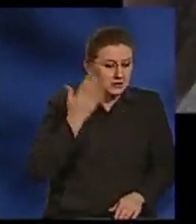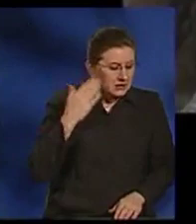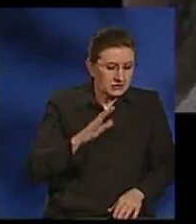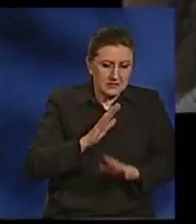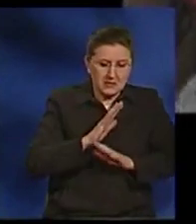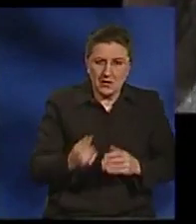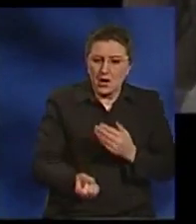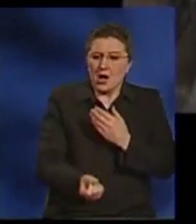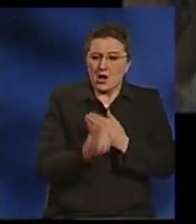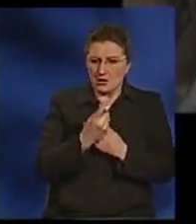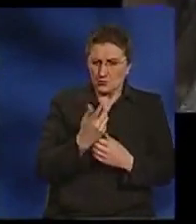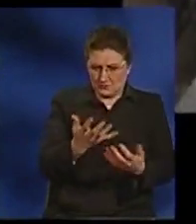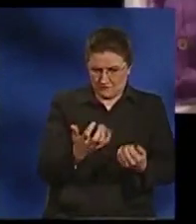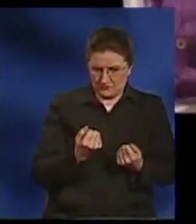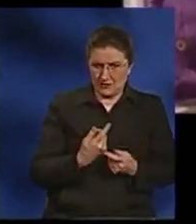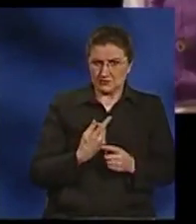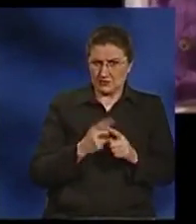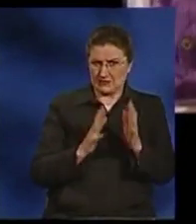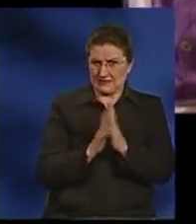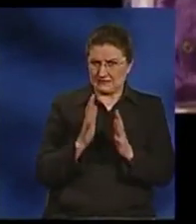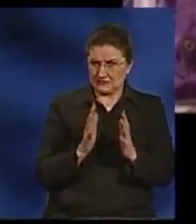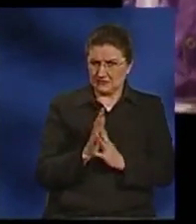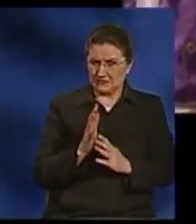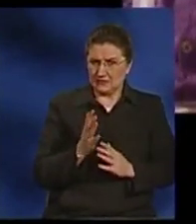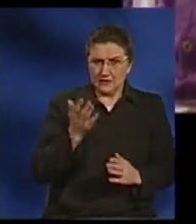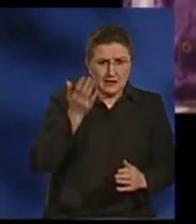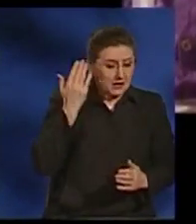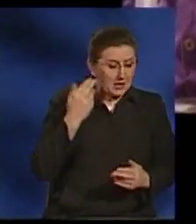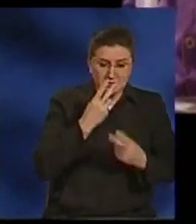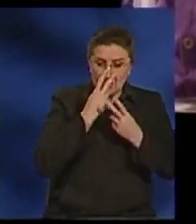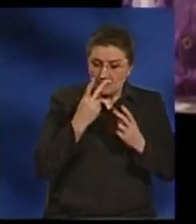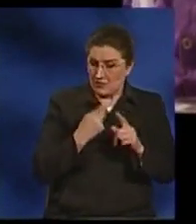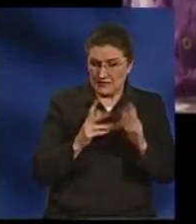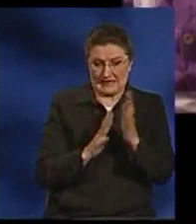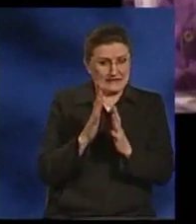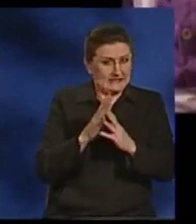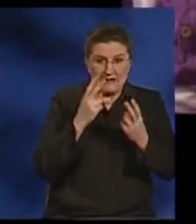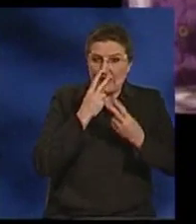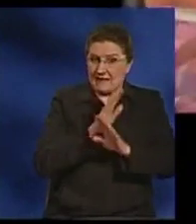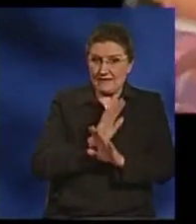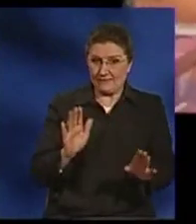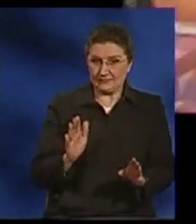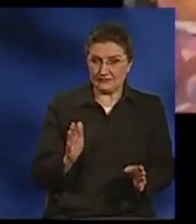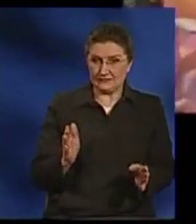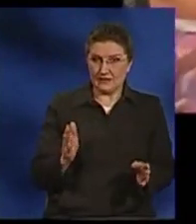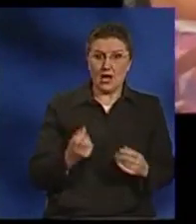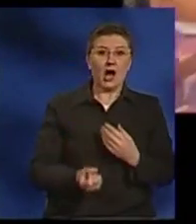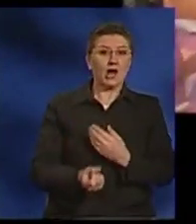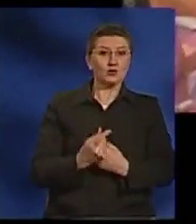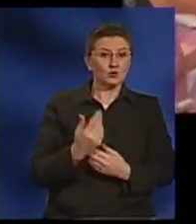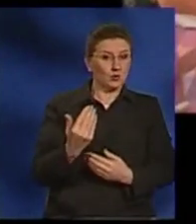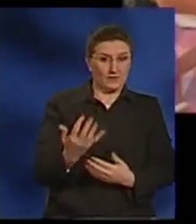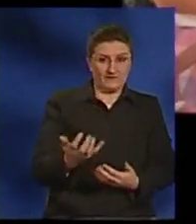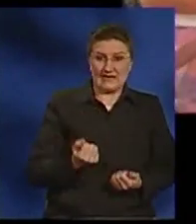не было. Откуда же он взялся? Видев прям, раньше я этого корня тоже не видел. Действительно, откуда он